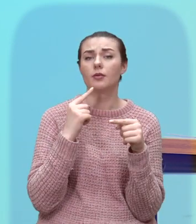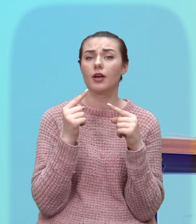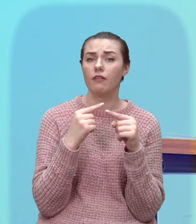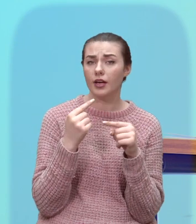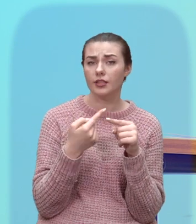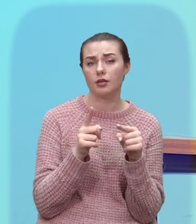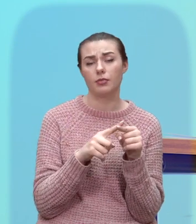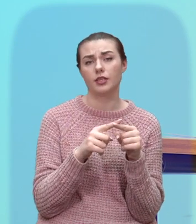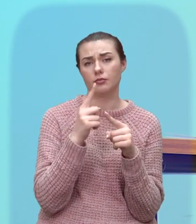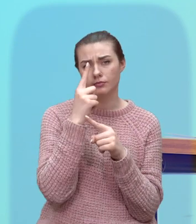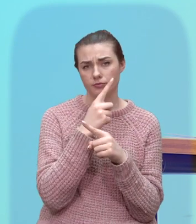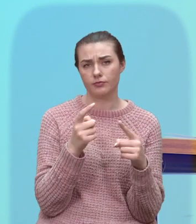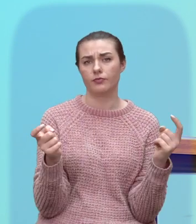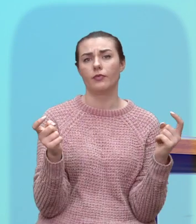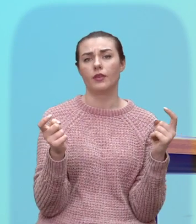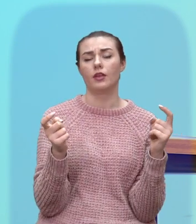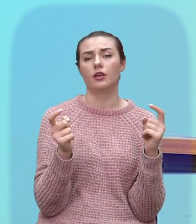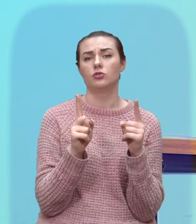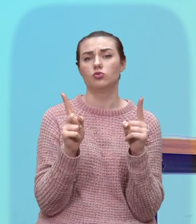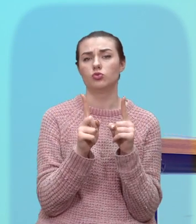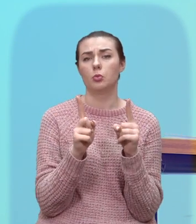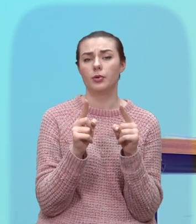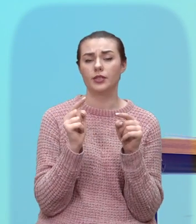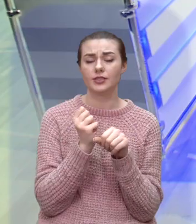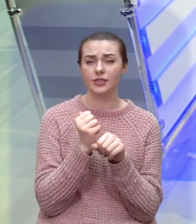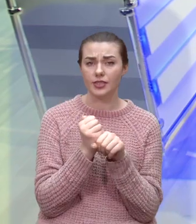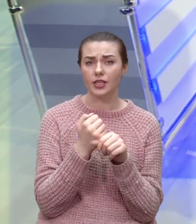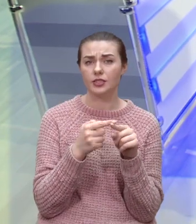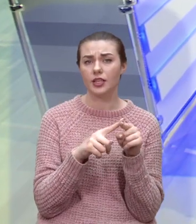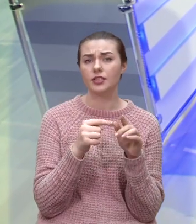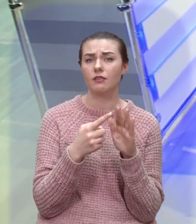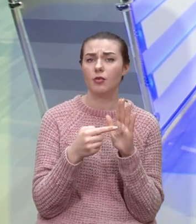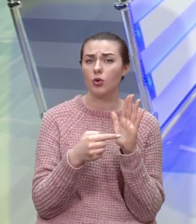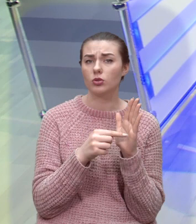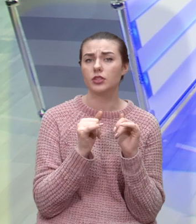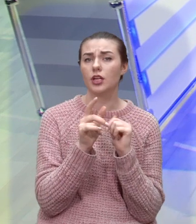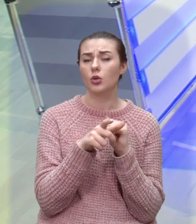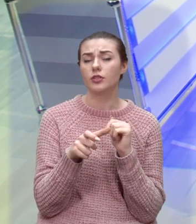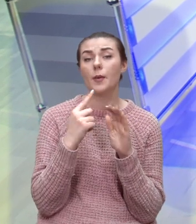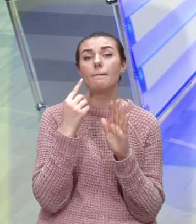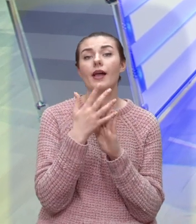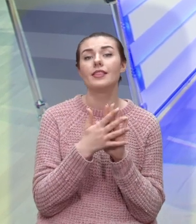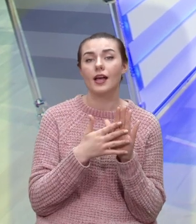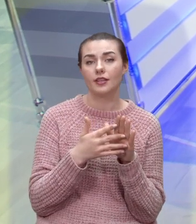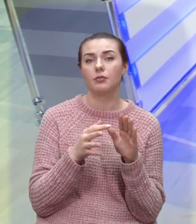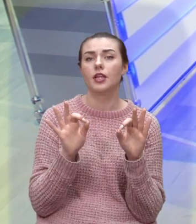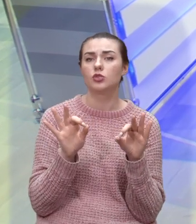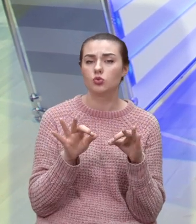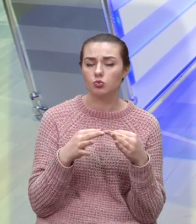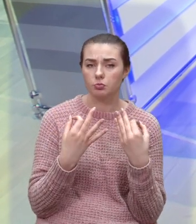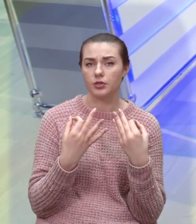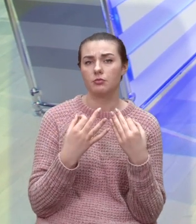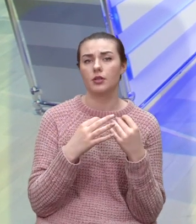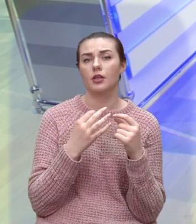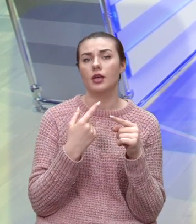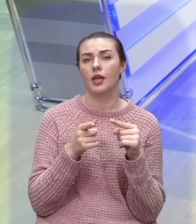этом говорить об этом провозглашать чтобы сделать эти вопросы для людей понятными и доступными